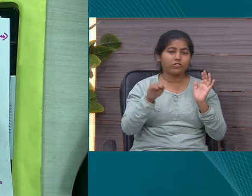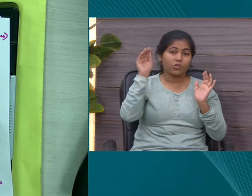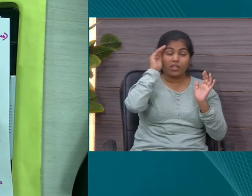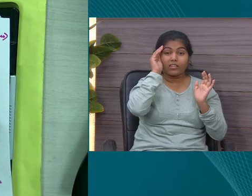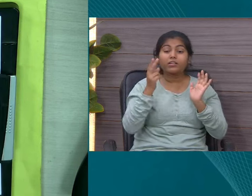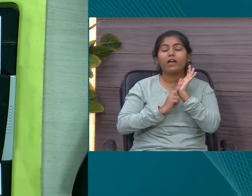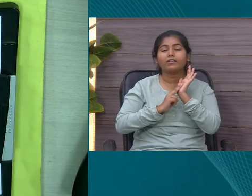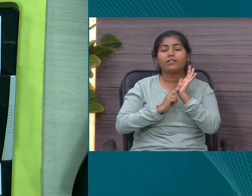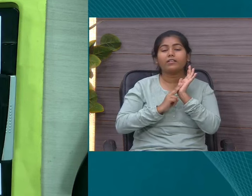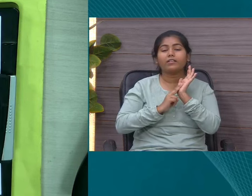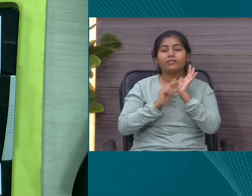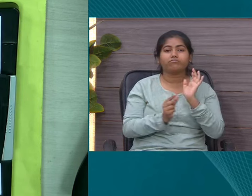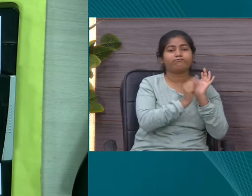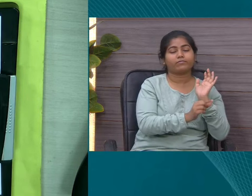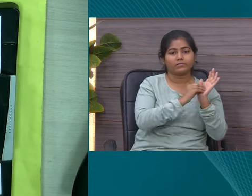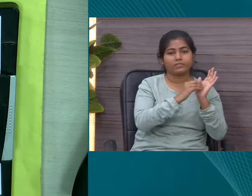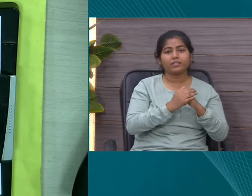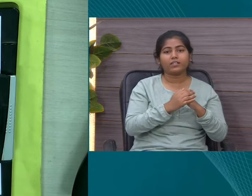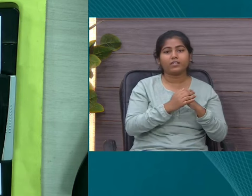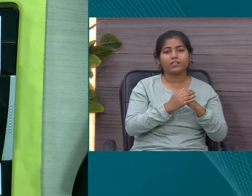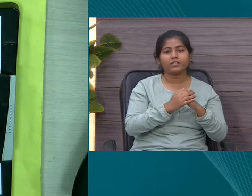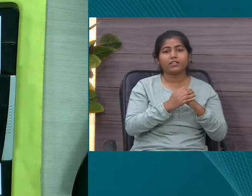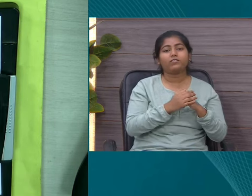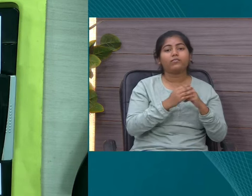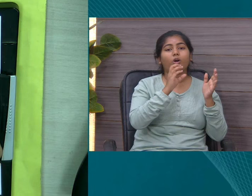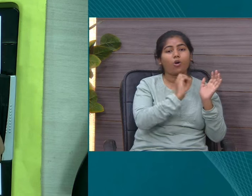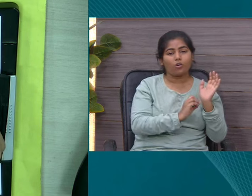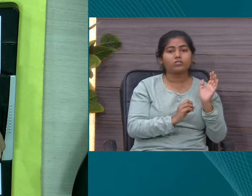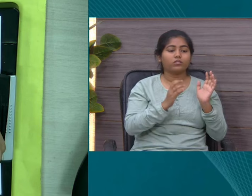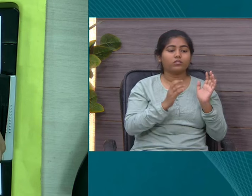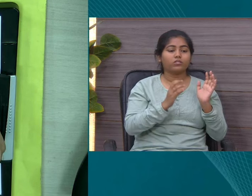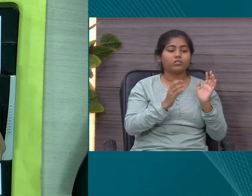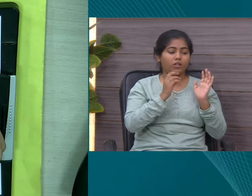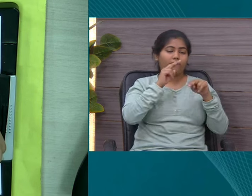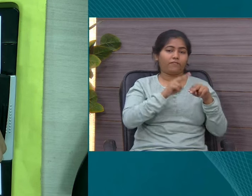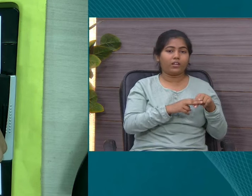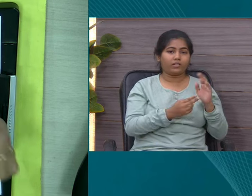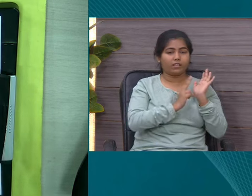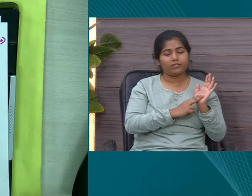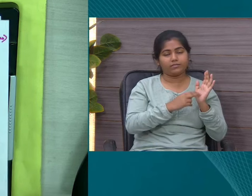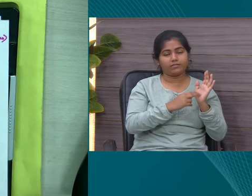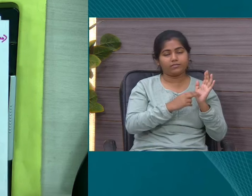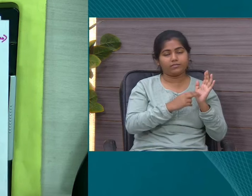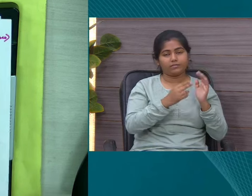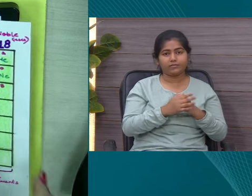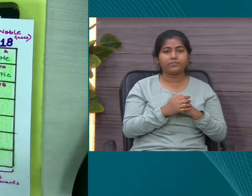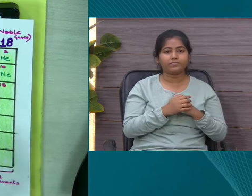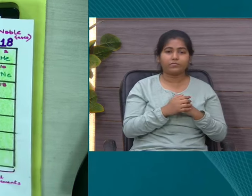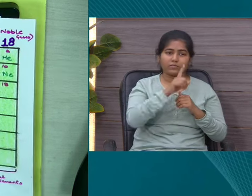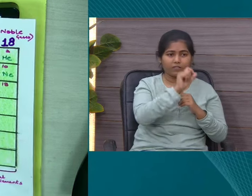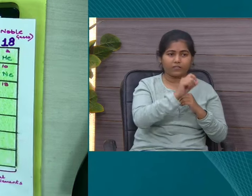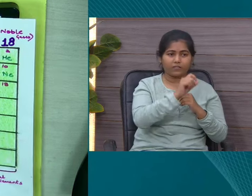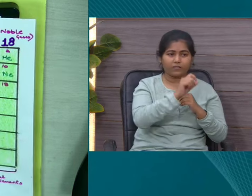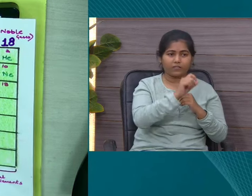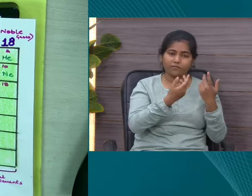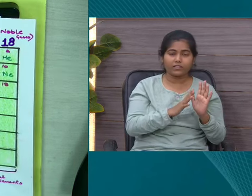का एन इज नाइट्रोजन. ऑन ऑक्सीजन. फ्राइडे नाइट. नाइट इज नियॉन. ओके 10 हो